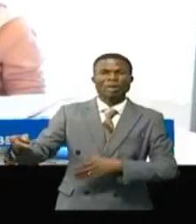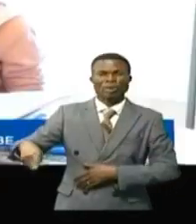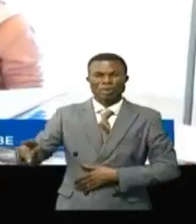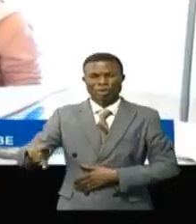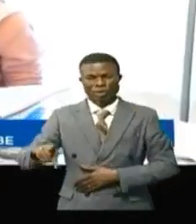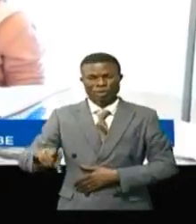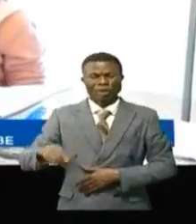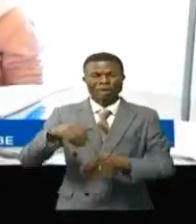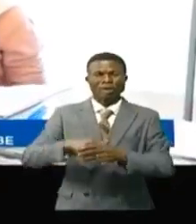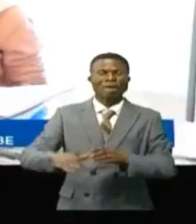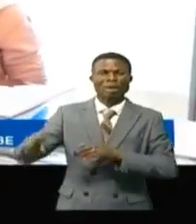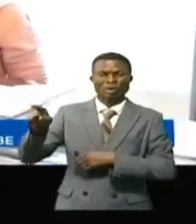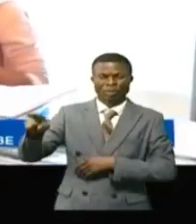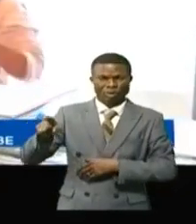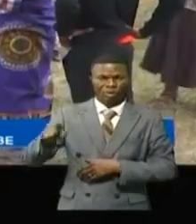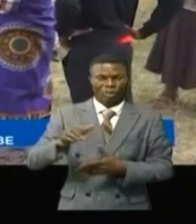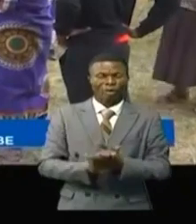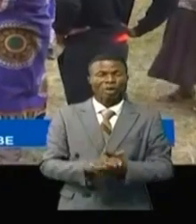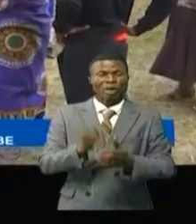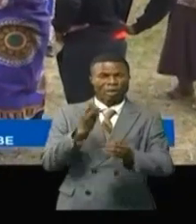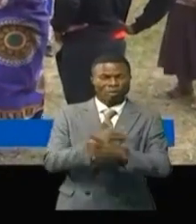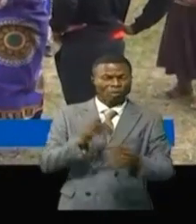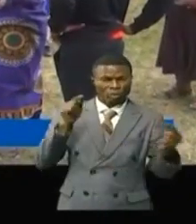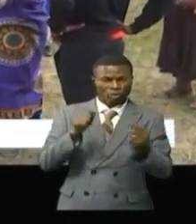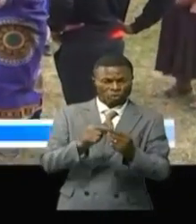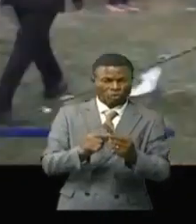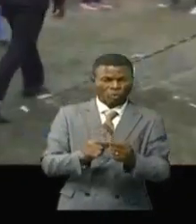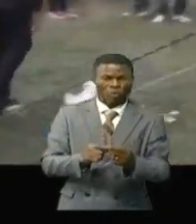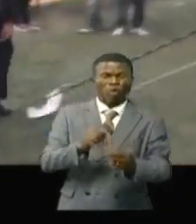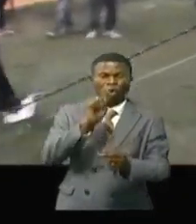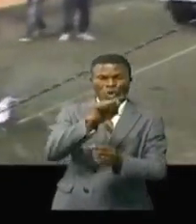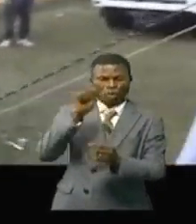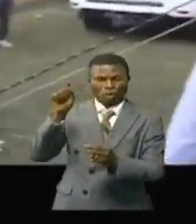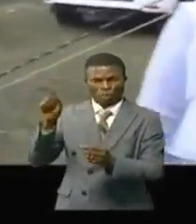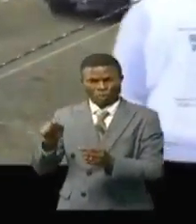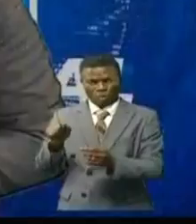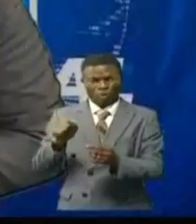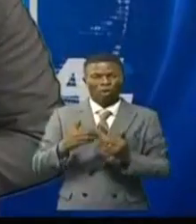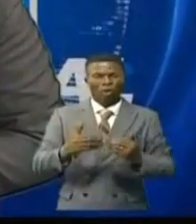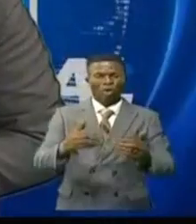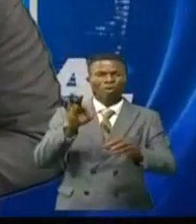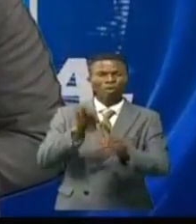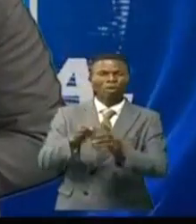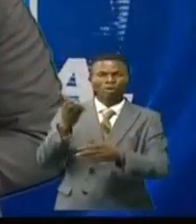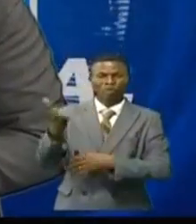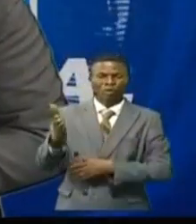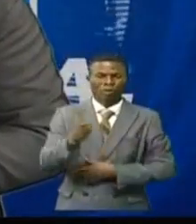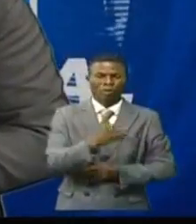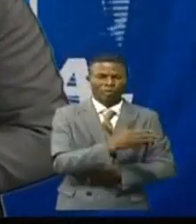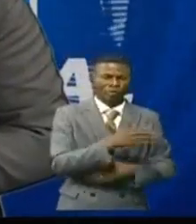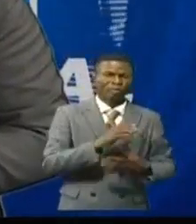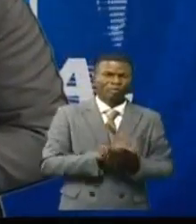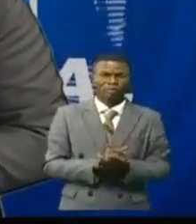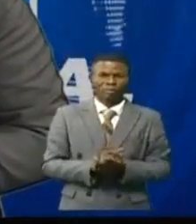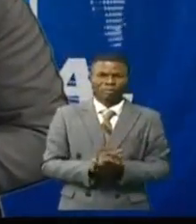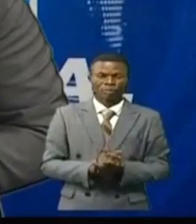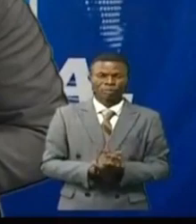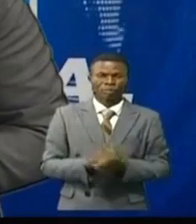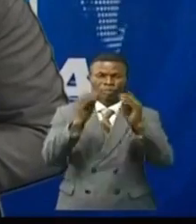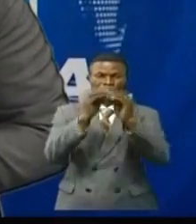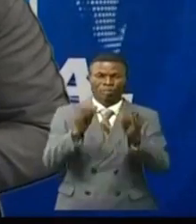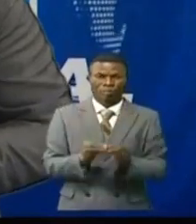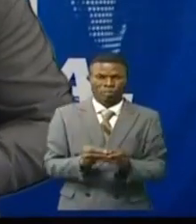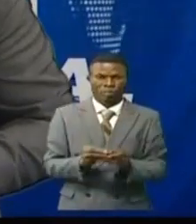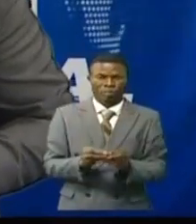compte le pays. Elles sont à pied d'œuvre jusqu'au déploiement et à la suite du processus. Cela fait déjà près